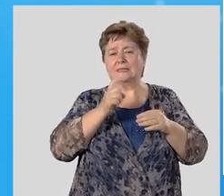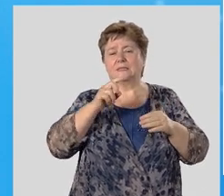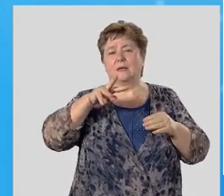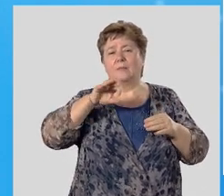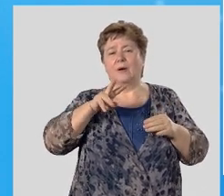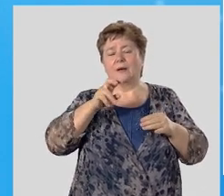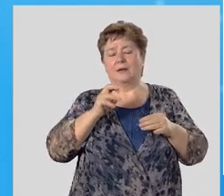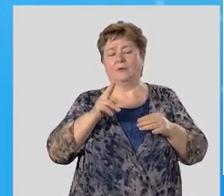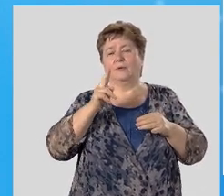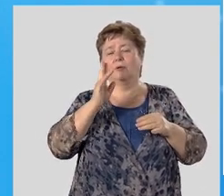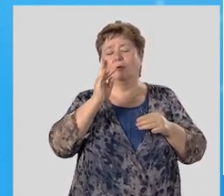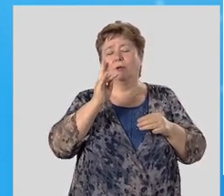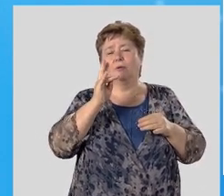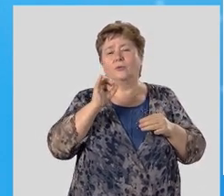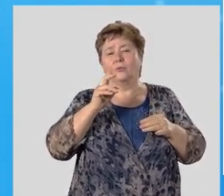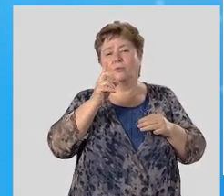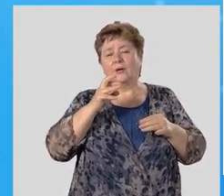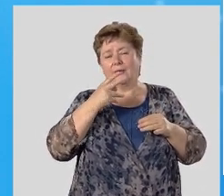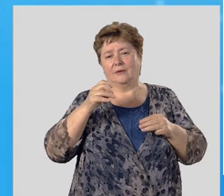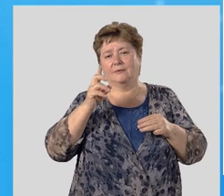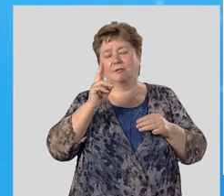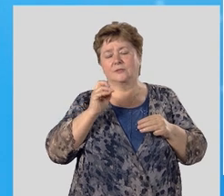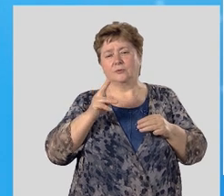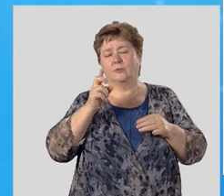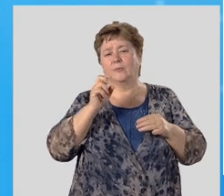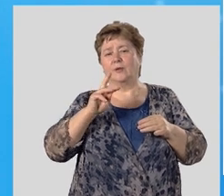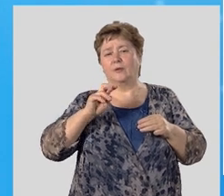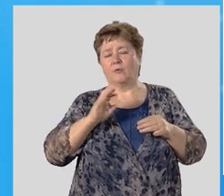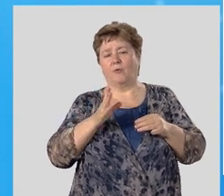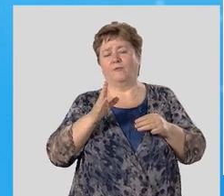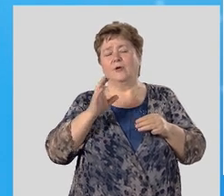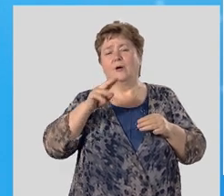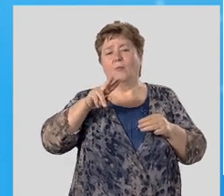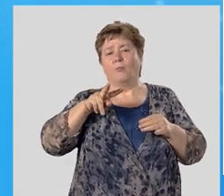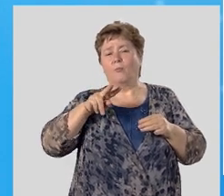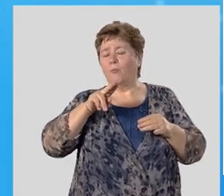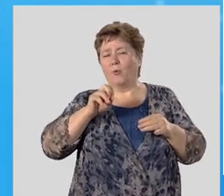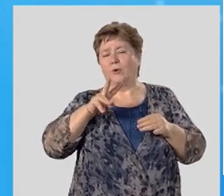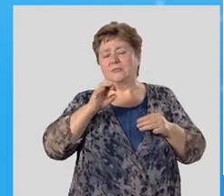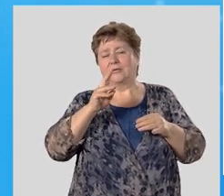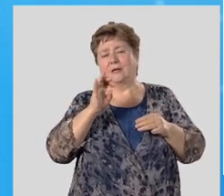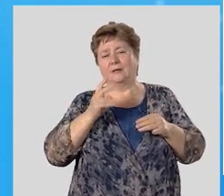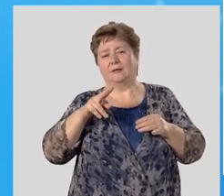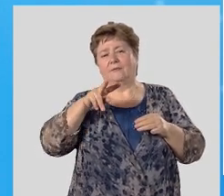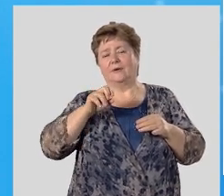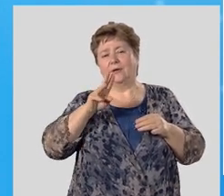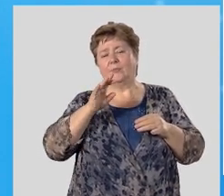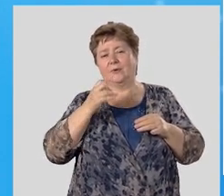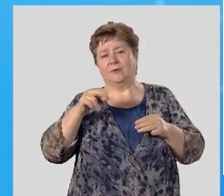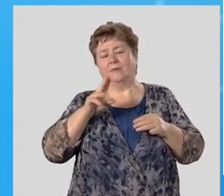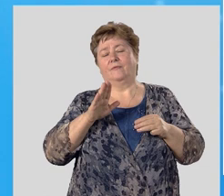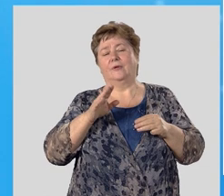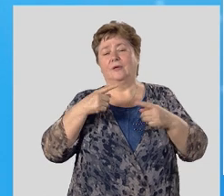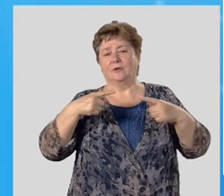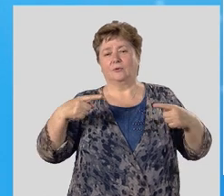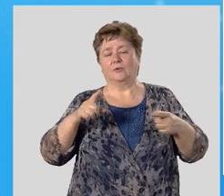молекул, нуклеиновых кислот, белков, полисахаридов, липидов, а